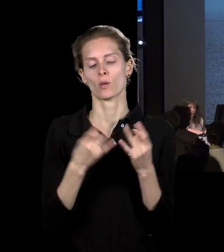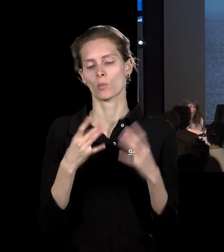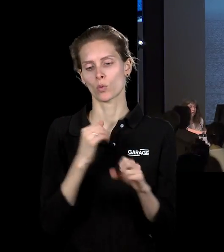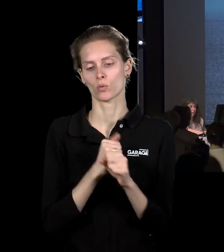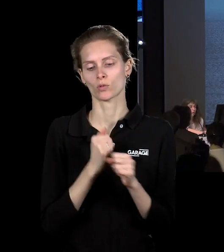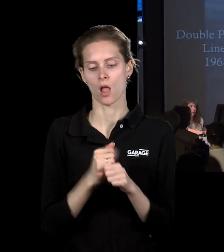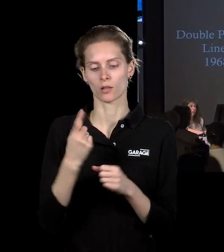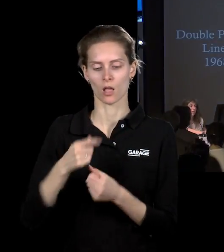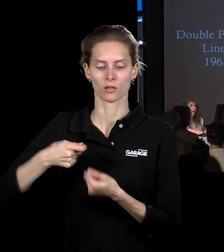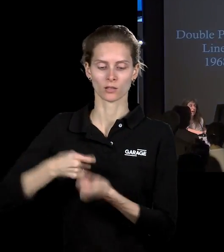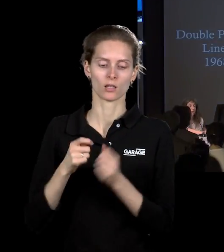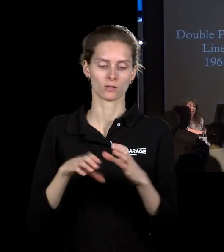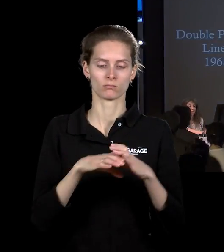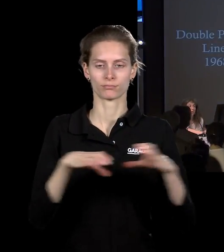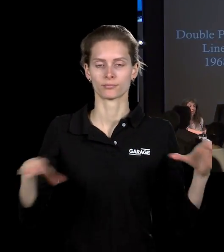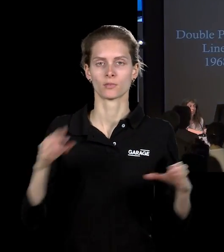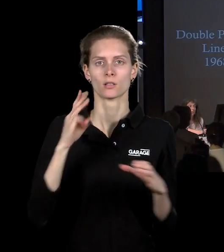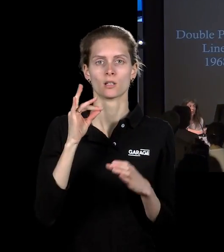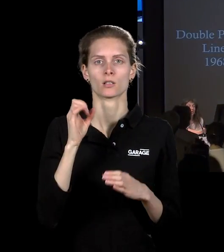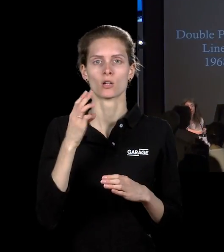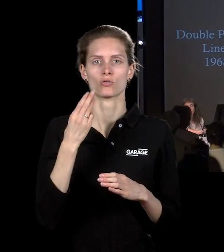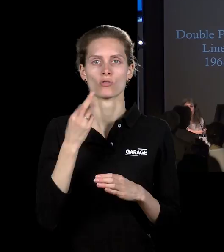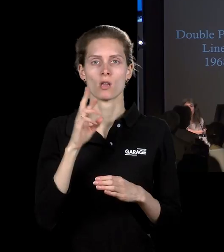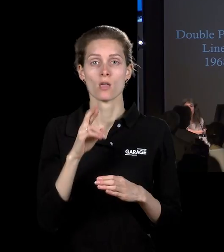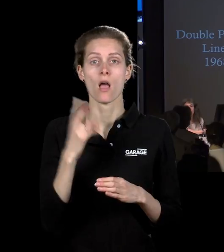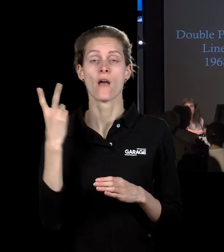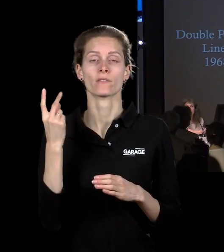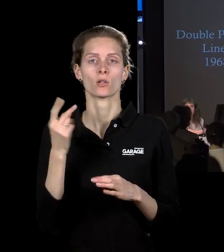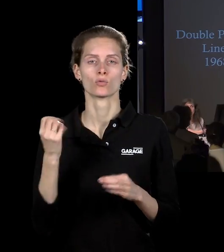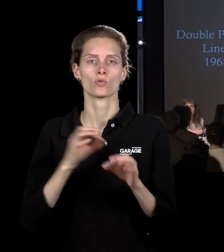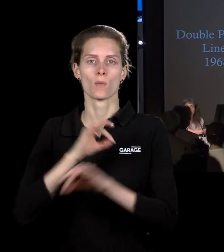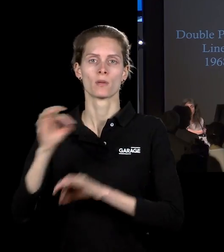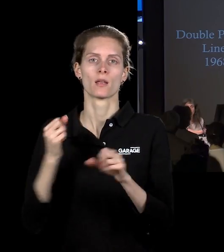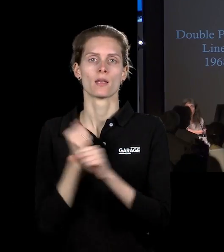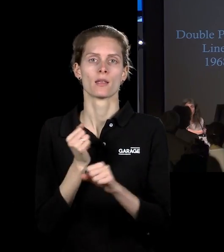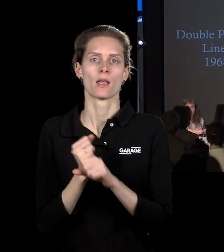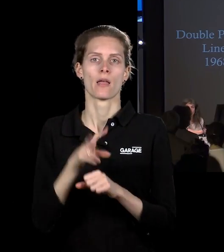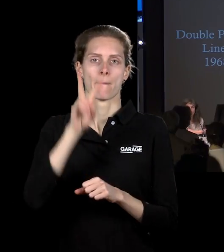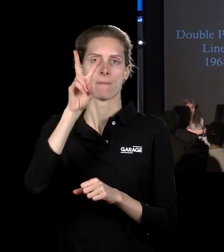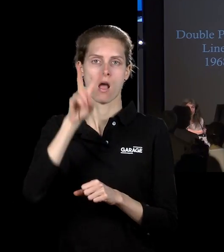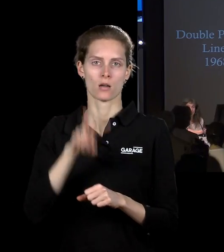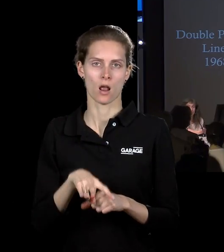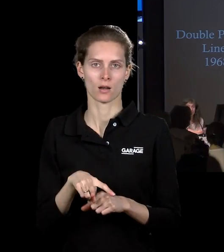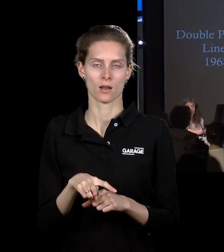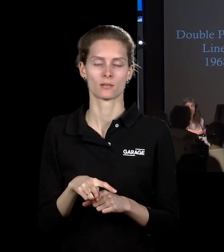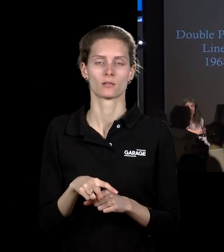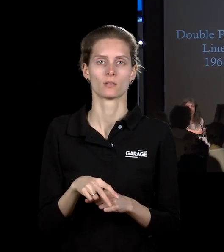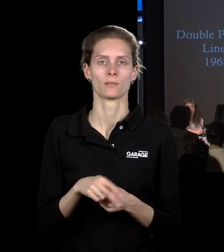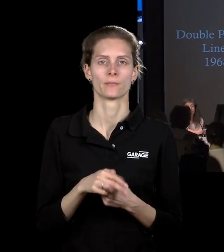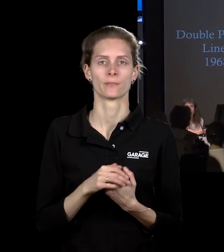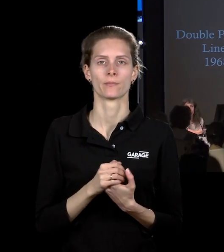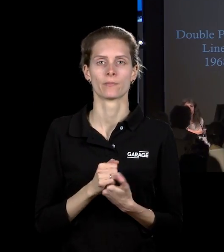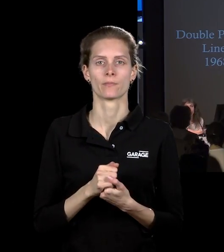одну траншею в одном проекте, а в другом проекте проводит две параллельные линии, которые проводятся при помощи, так же,